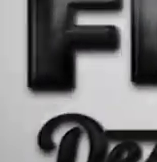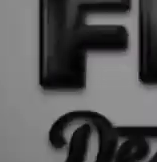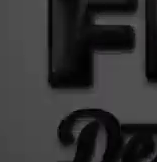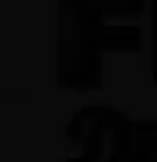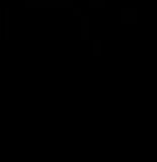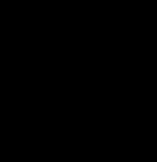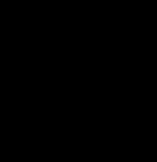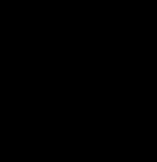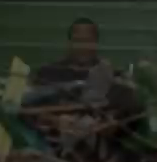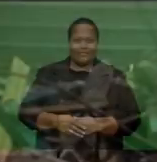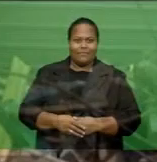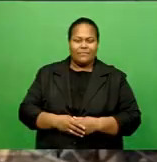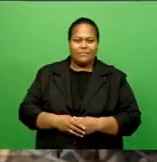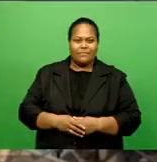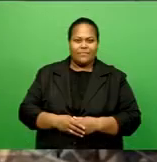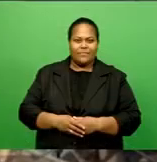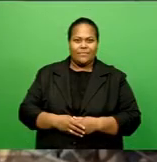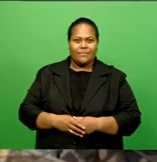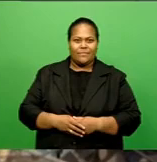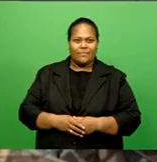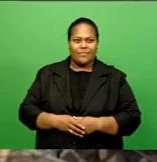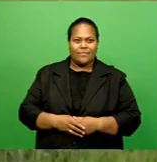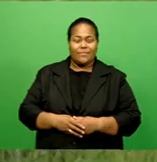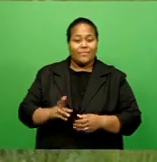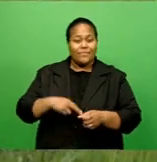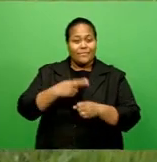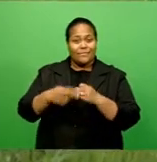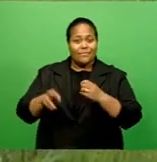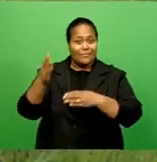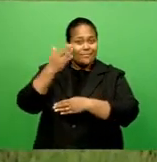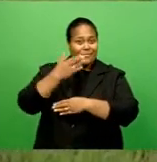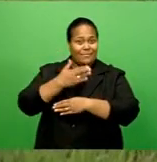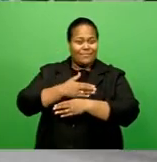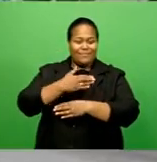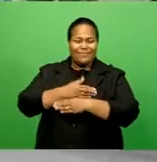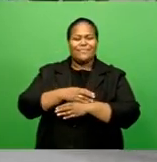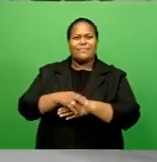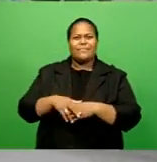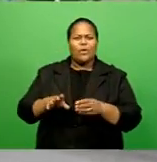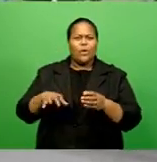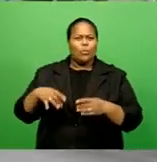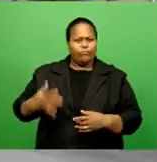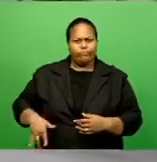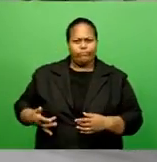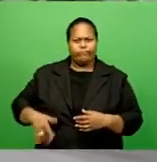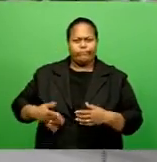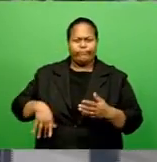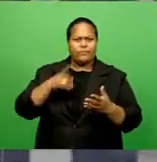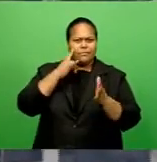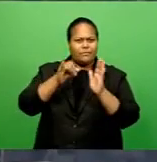2 देश की धड़कन. In the news tonight, typhoid toll in the north rises to 15.